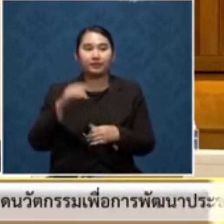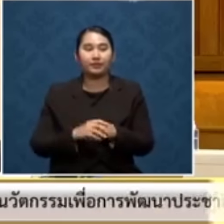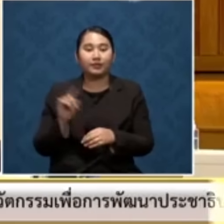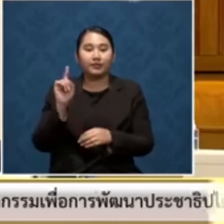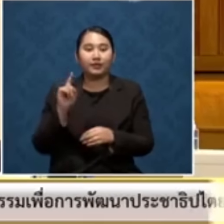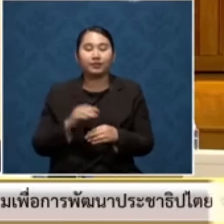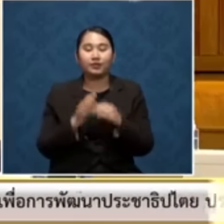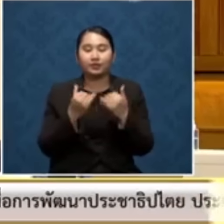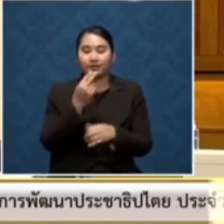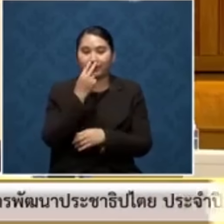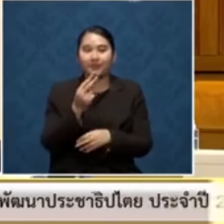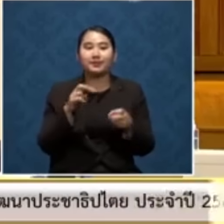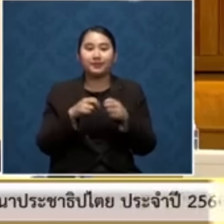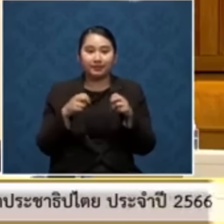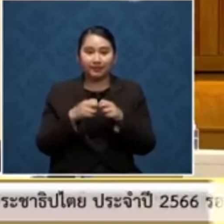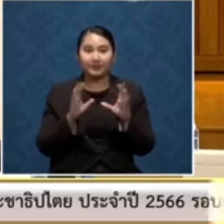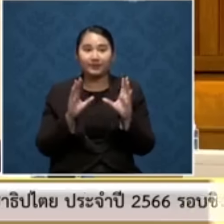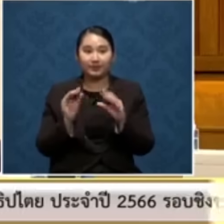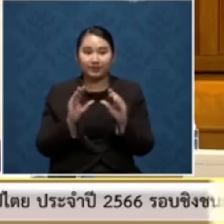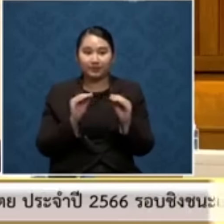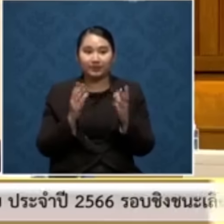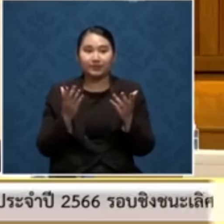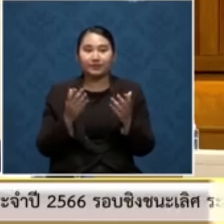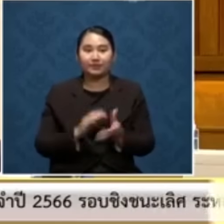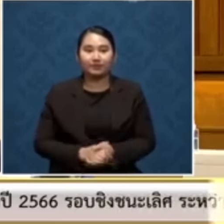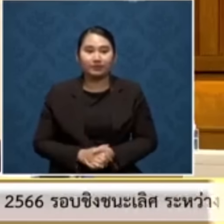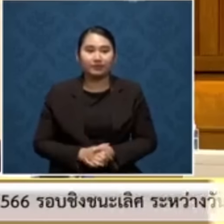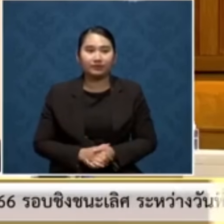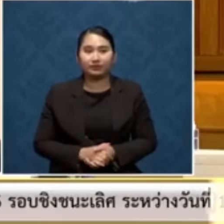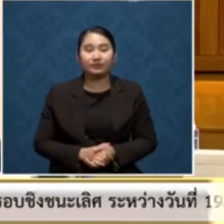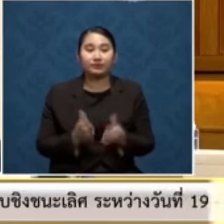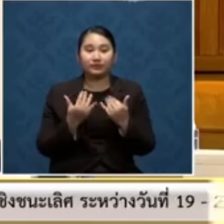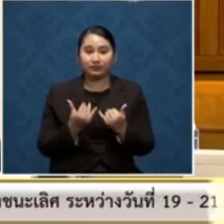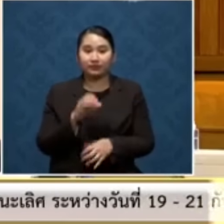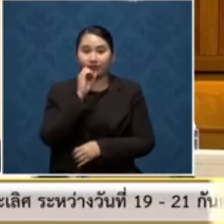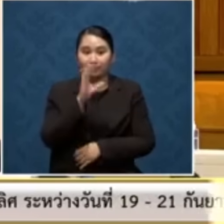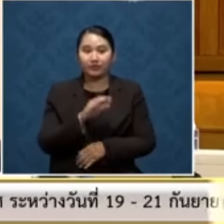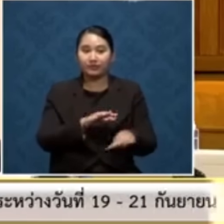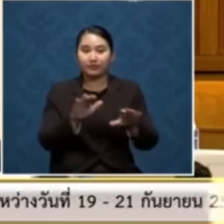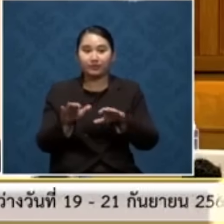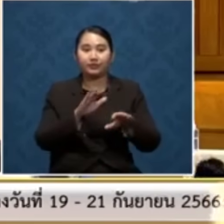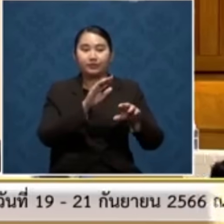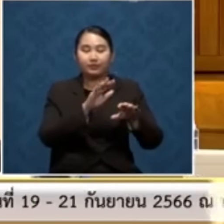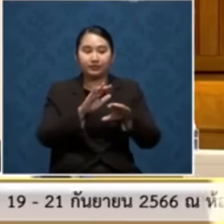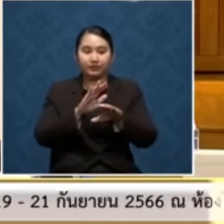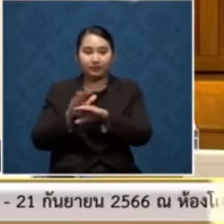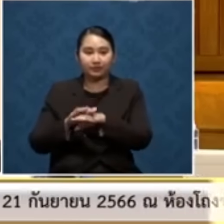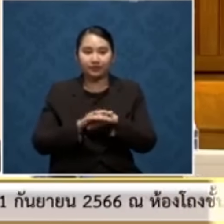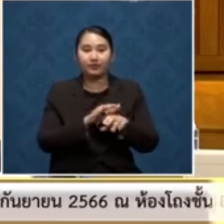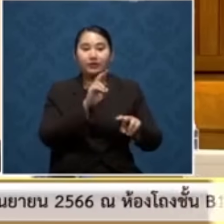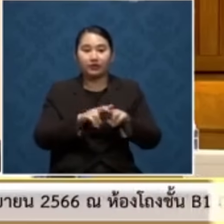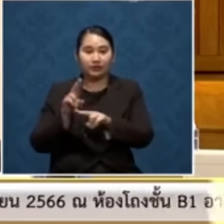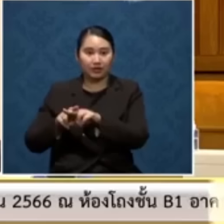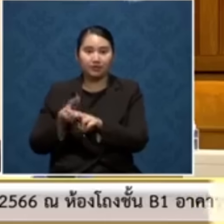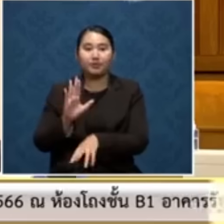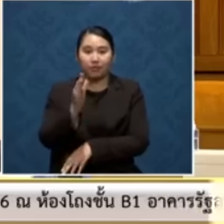ที่เห็นความเดือดร้อนปากท้องของพี่น้อง ประชาช น ตอนนี้เราอภิปราย เดี๋ยวผมก่อนญาติเลยครับคุณอานั่งลงเพราะว่าผมทราบและเข้